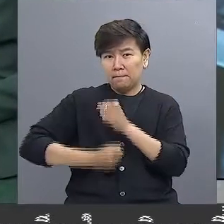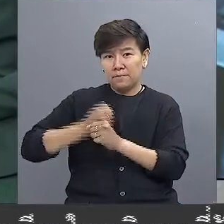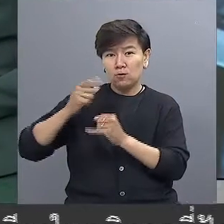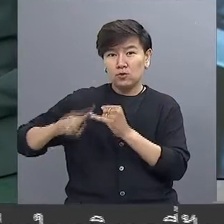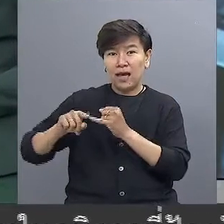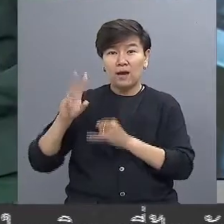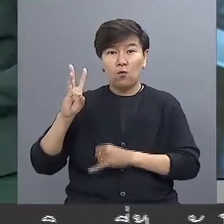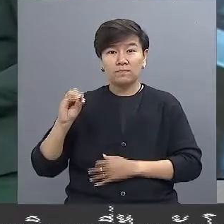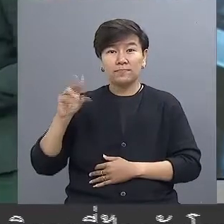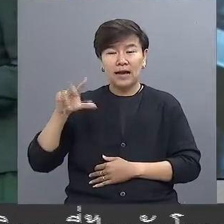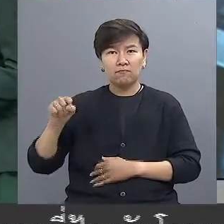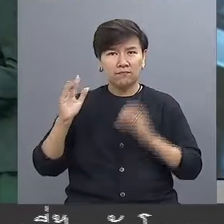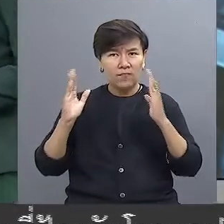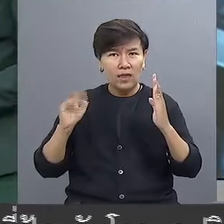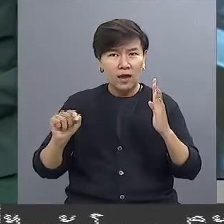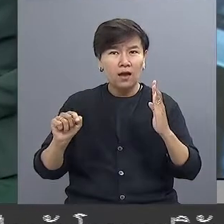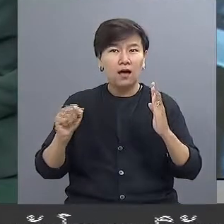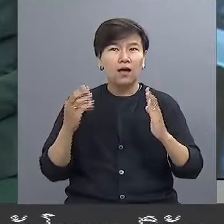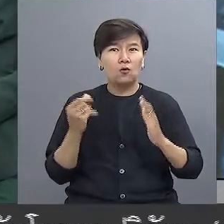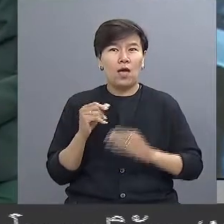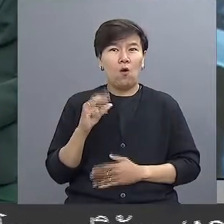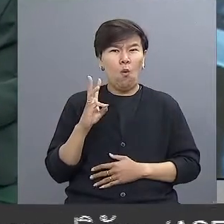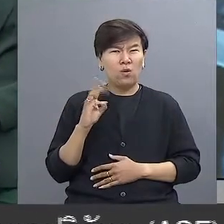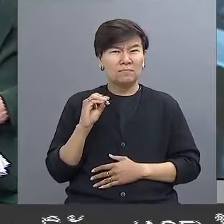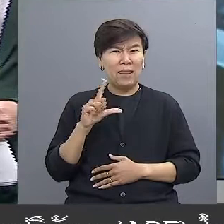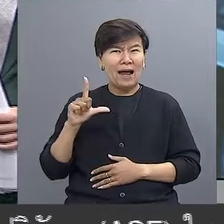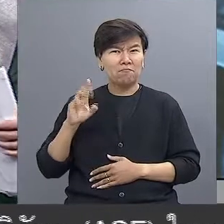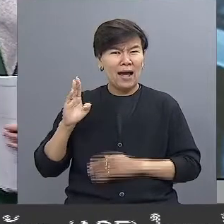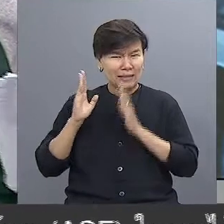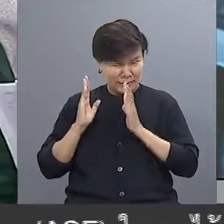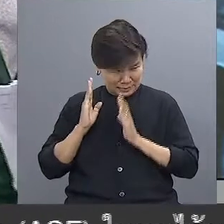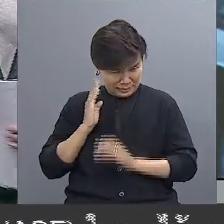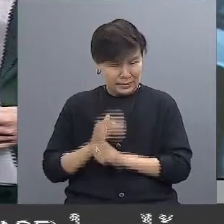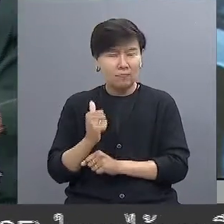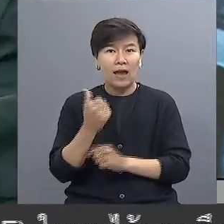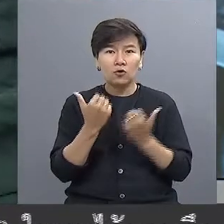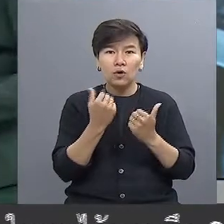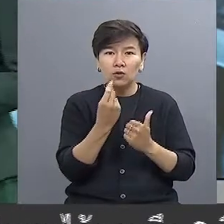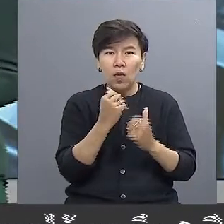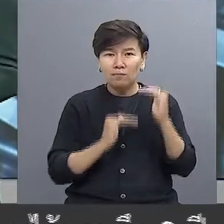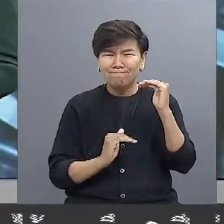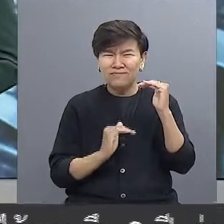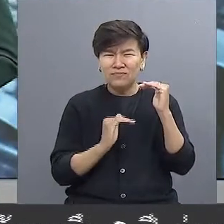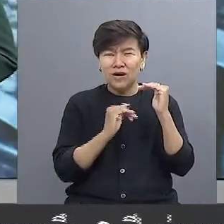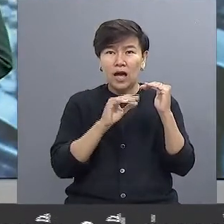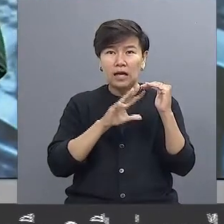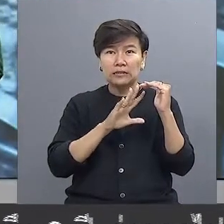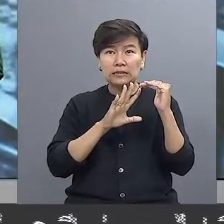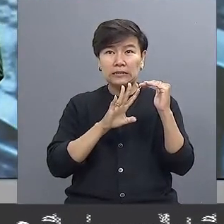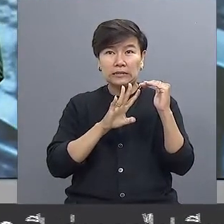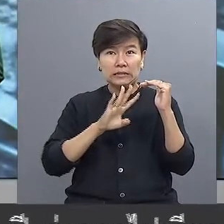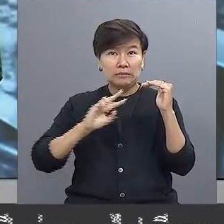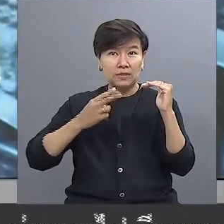แล้วค่ะเพราะว่าตอนนี้ยอดการใช้เหนียวมากกว่า 4หมื่น 3พันล้านบาทจากผู้ชายเสร็จรวมกว่า9ล้านห้าแสน